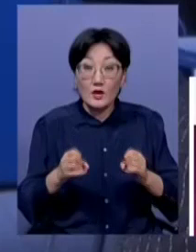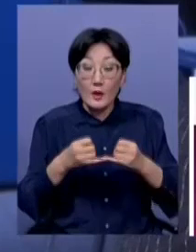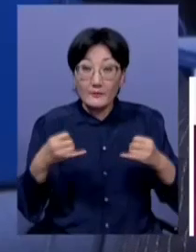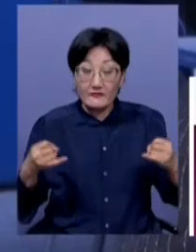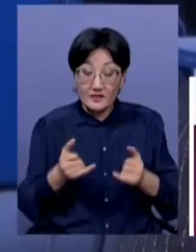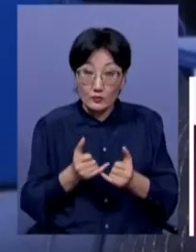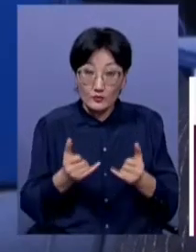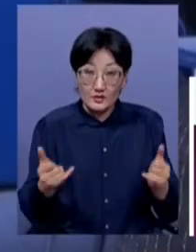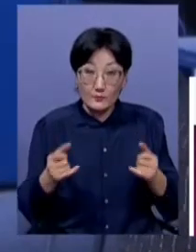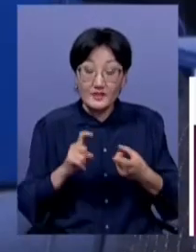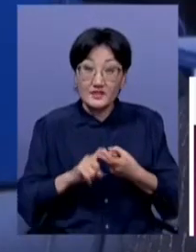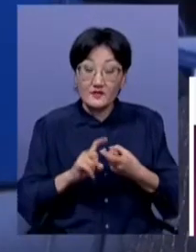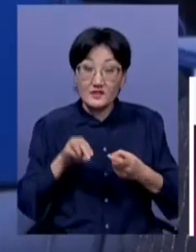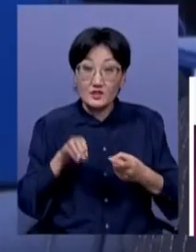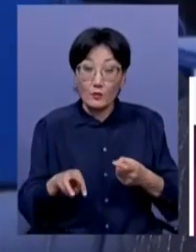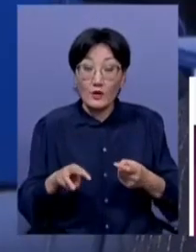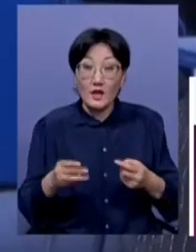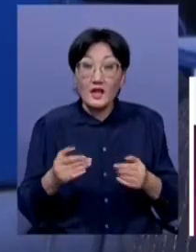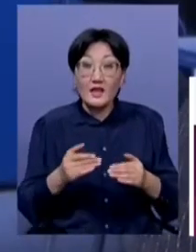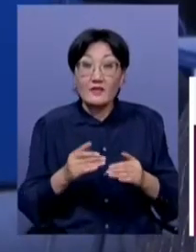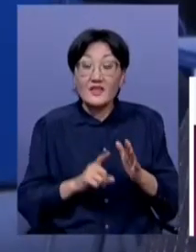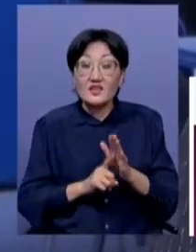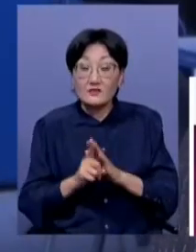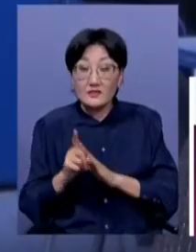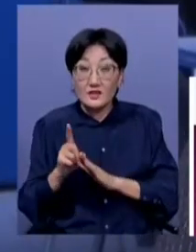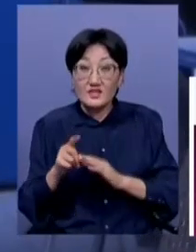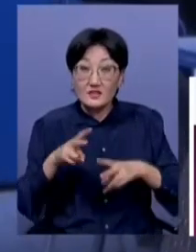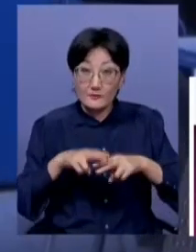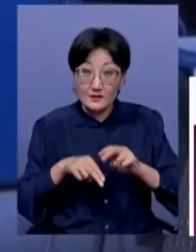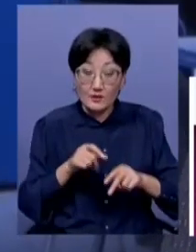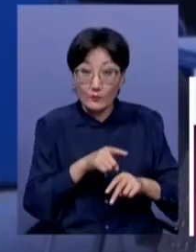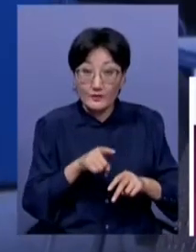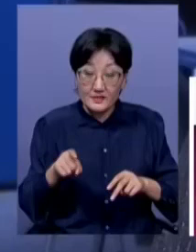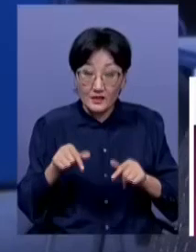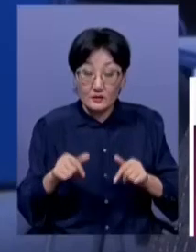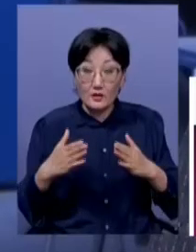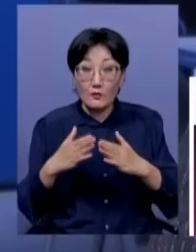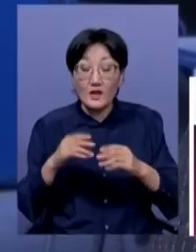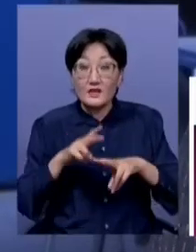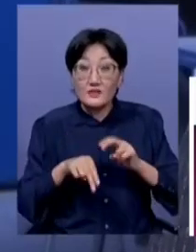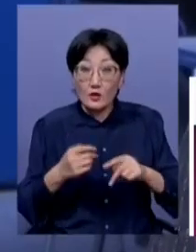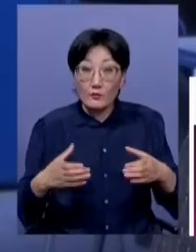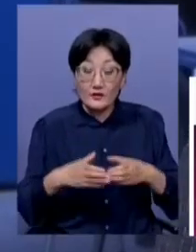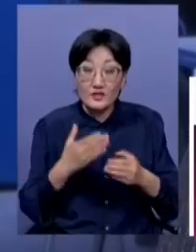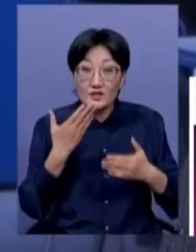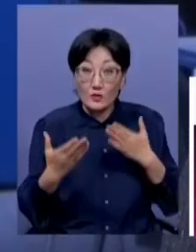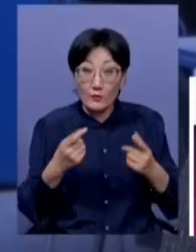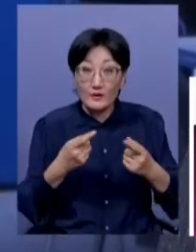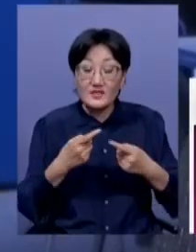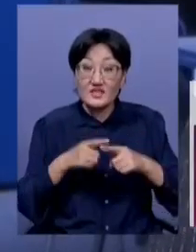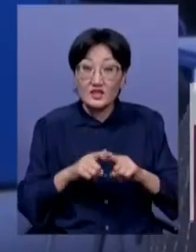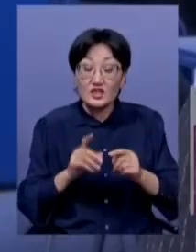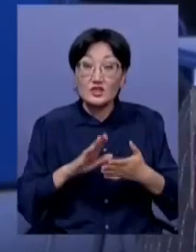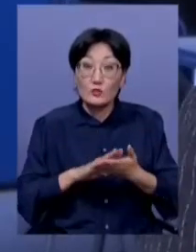услуг. В связи с тем, что на стадии строительства данного комплекса застройщик у нас не запросил технические условия.